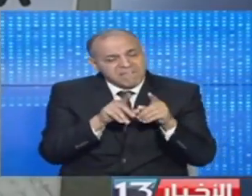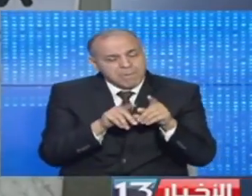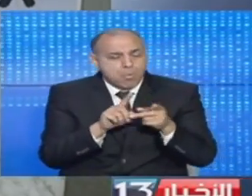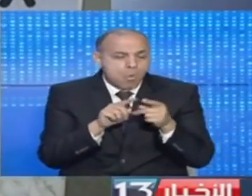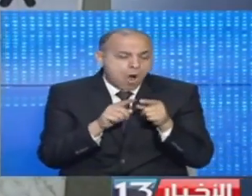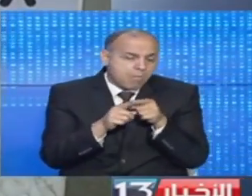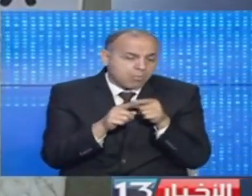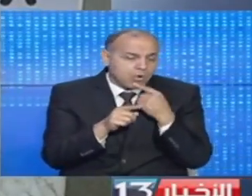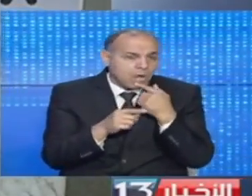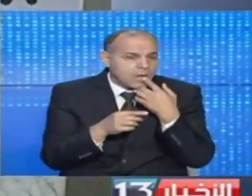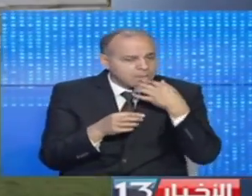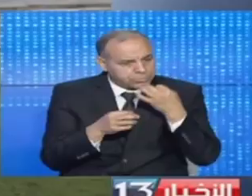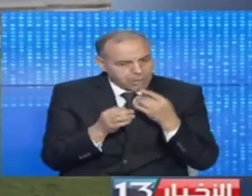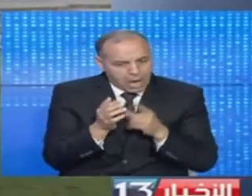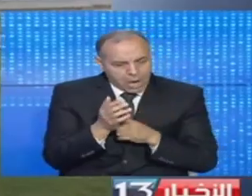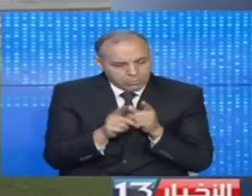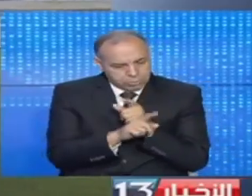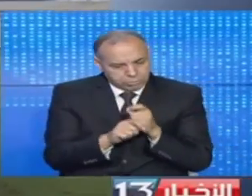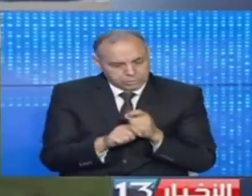والالتزام بتطبيق الاجراءات الوقائيه